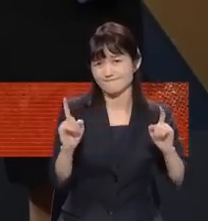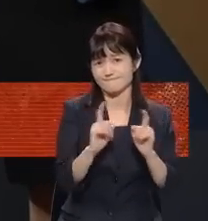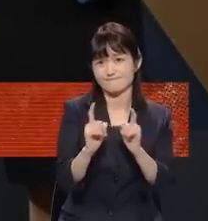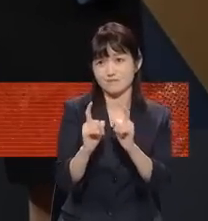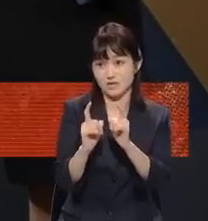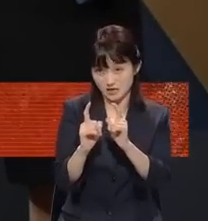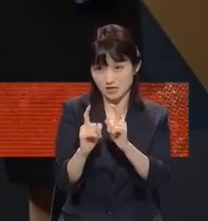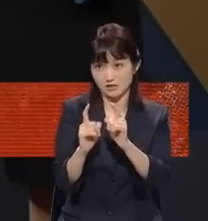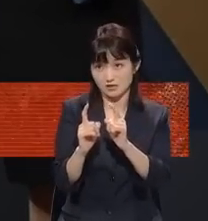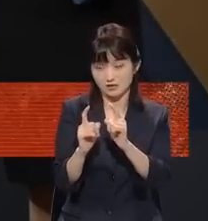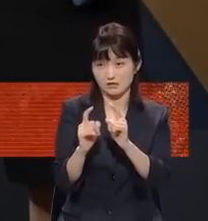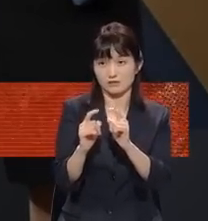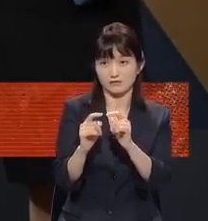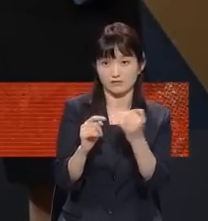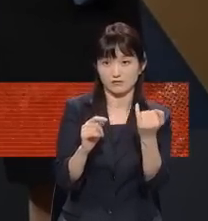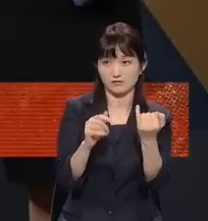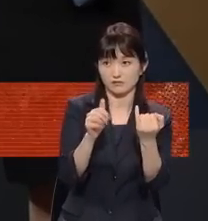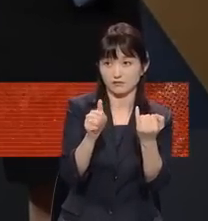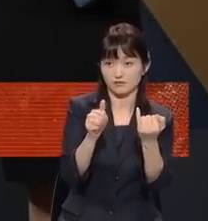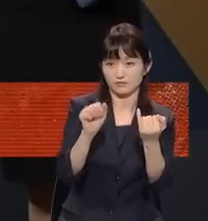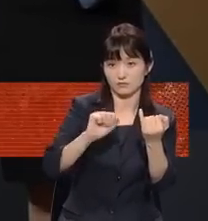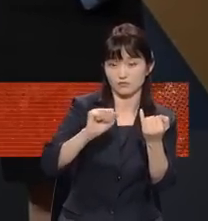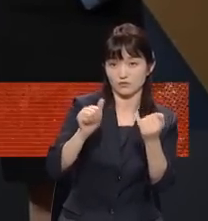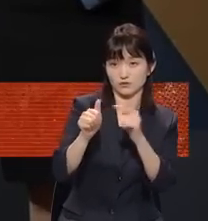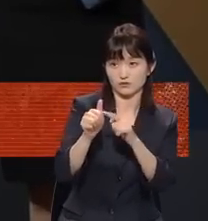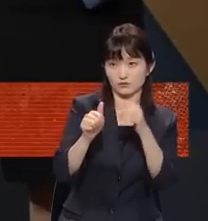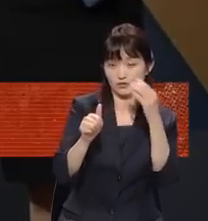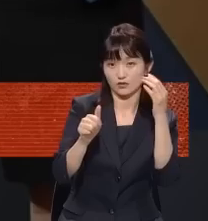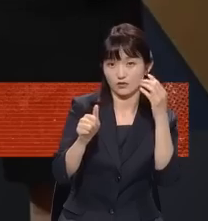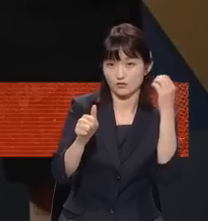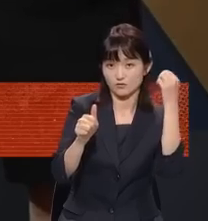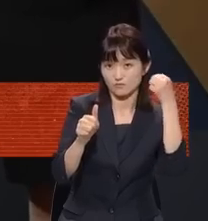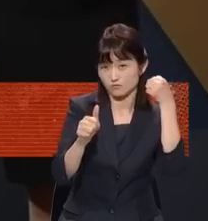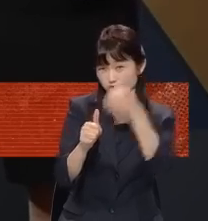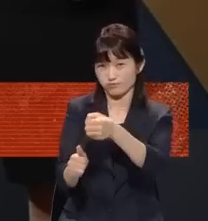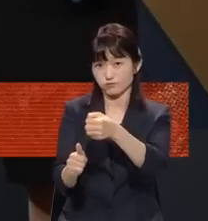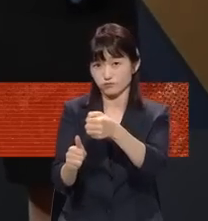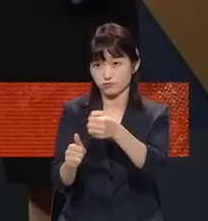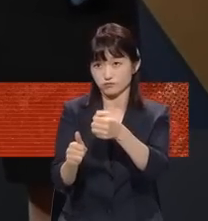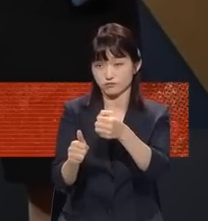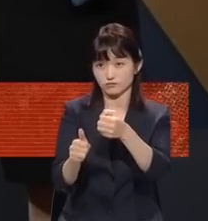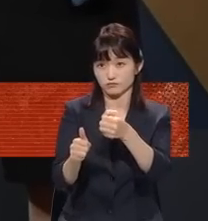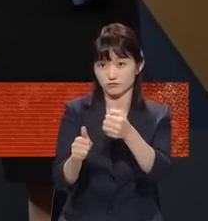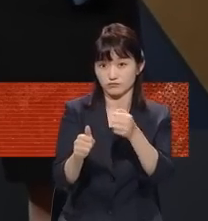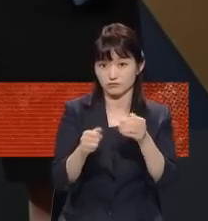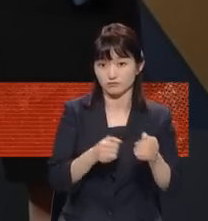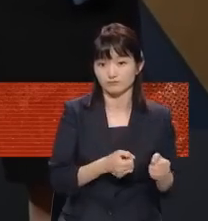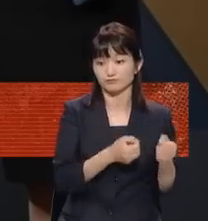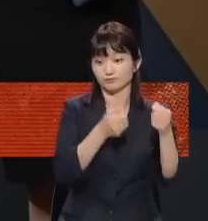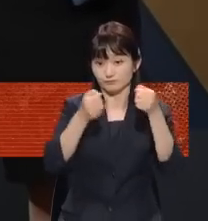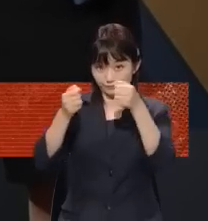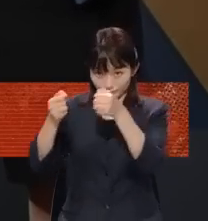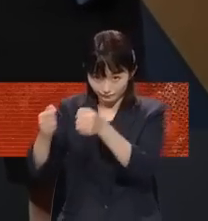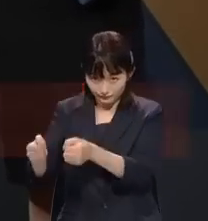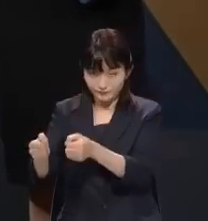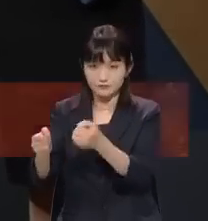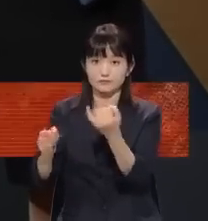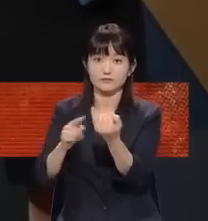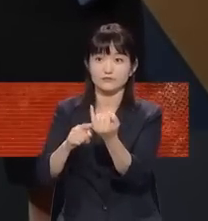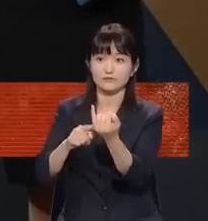여성은 운전 중인 남자친구의 얼굴을 주먹으로 때렸고 남성 역시 곧장 도로에 차를 세운 뒤